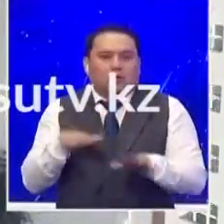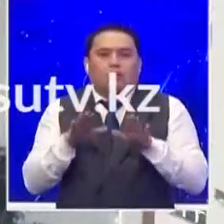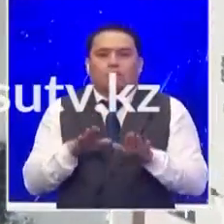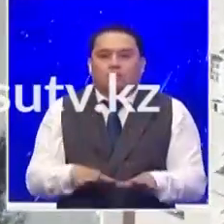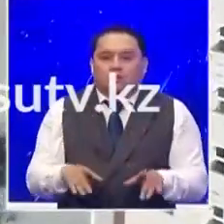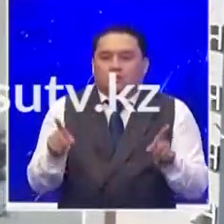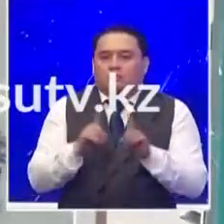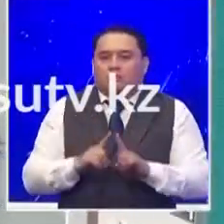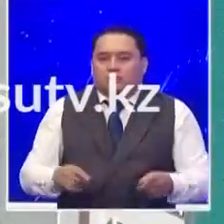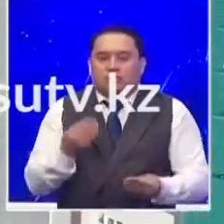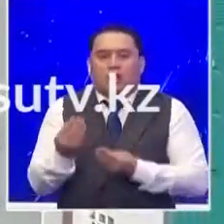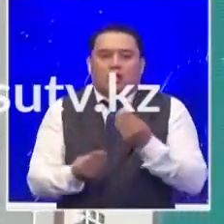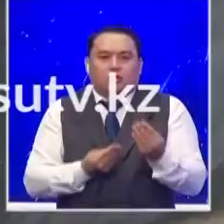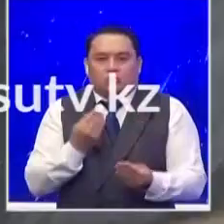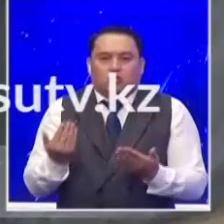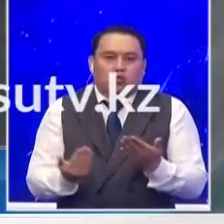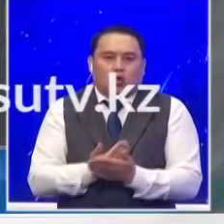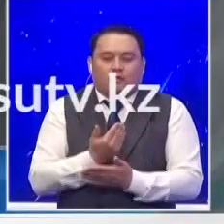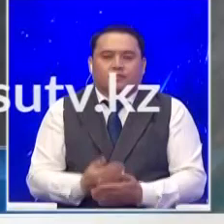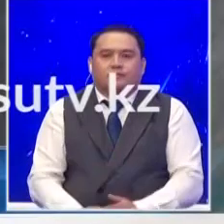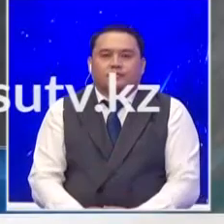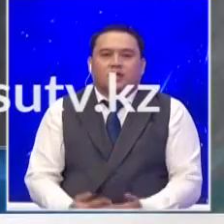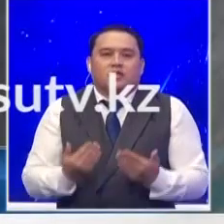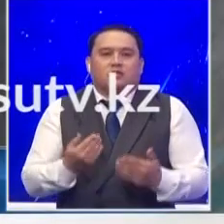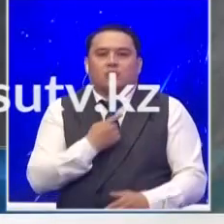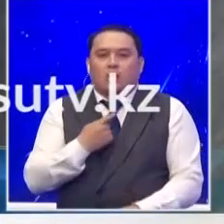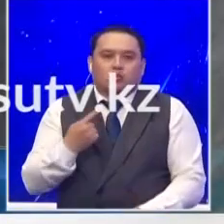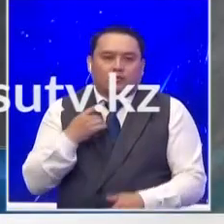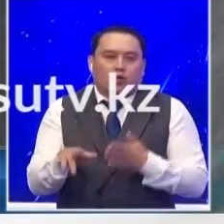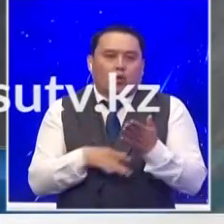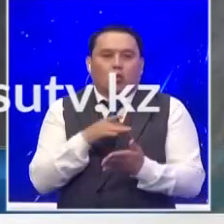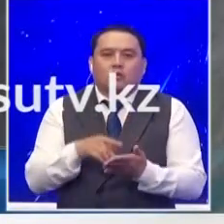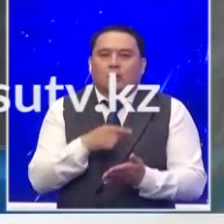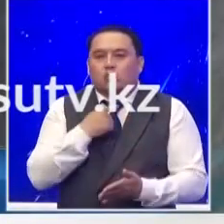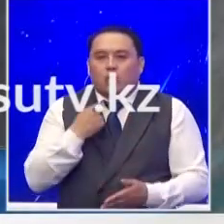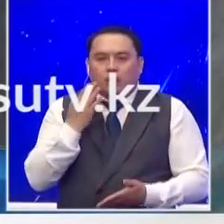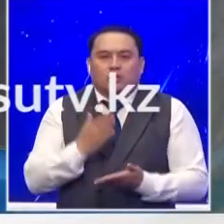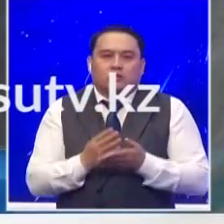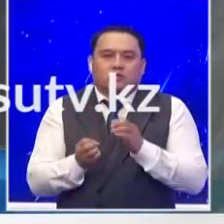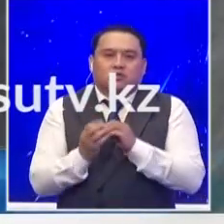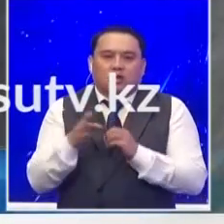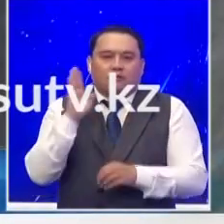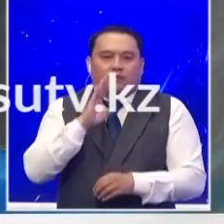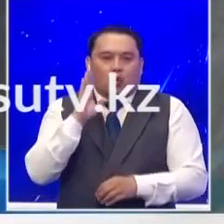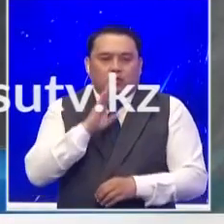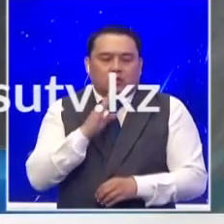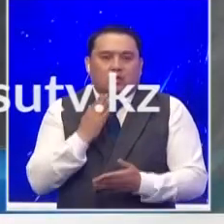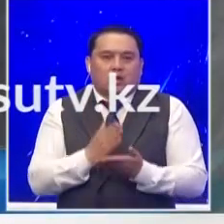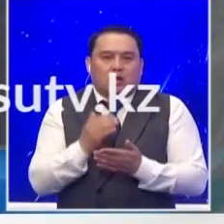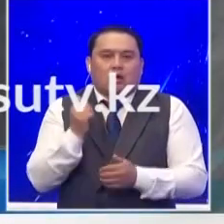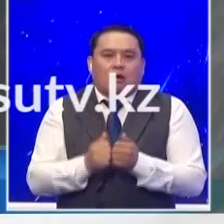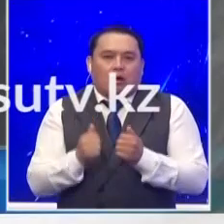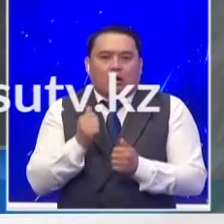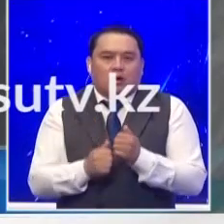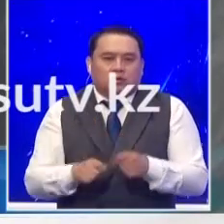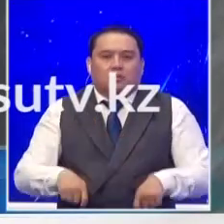в буквальном смысле заиграло новыми красками. Всего на сегодняшний день в городе Талдыкурган имеются 14 водных композиций, каждая из